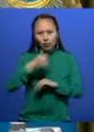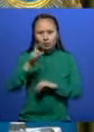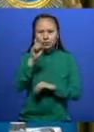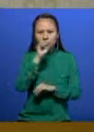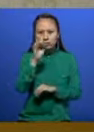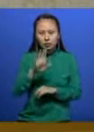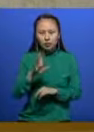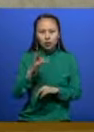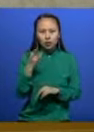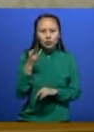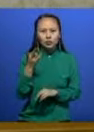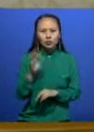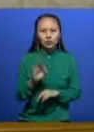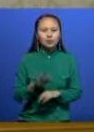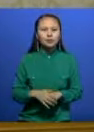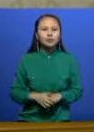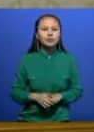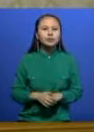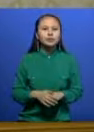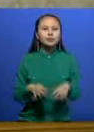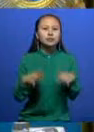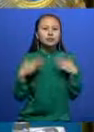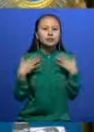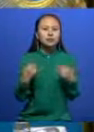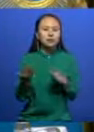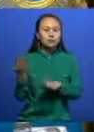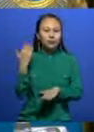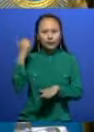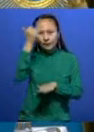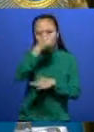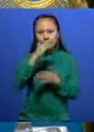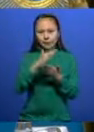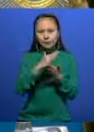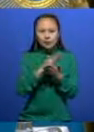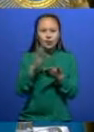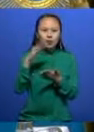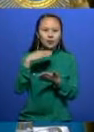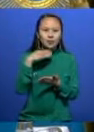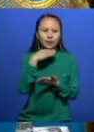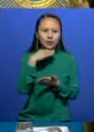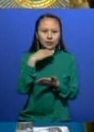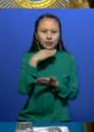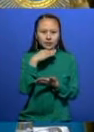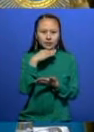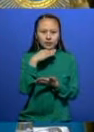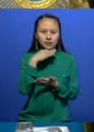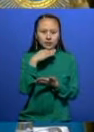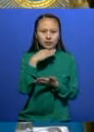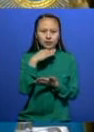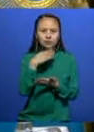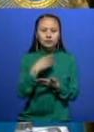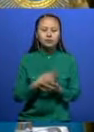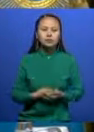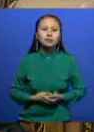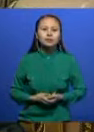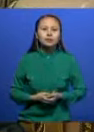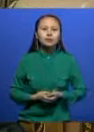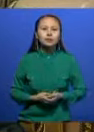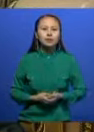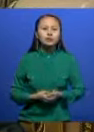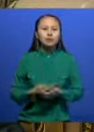болған жоқ сияқты. Жаңағы біздің былдырғы бастаған бағдарламамыз ет жөнінде, сыбаға жөнінде,